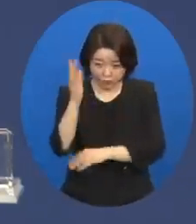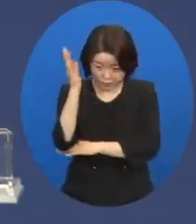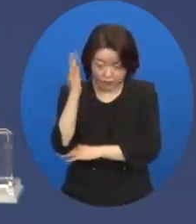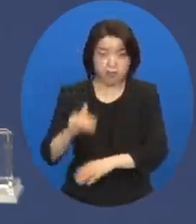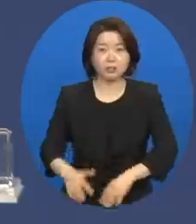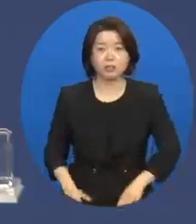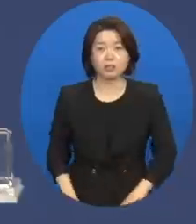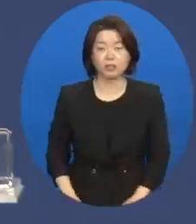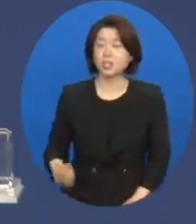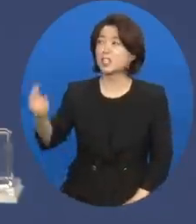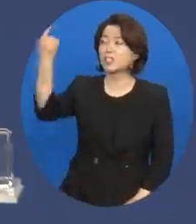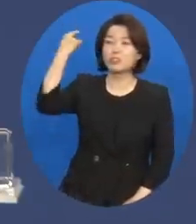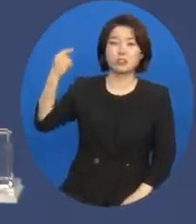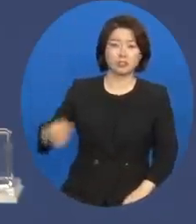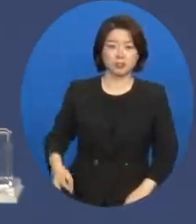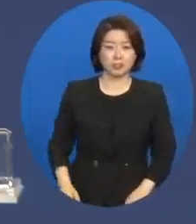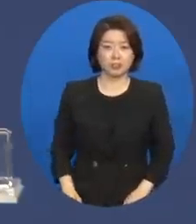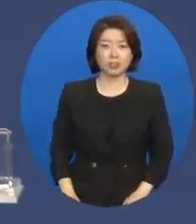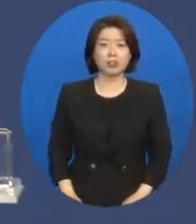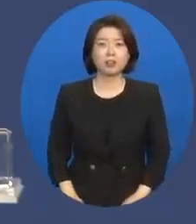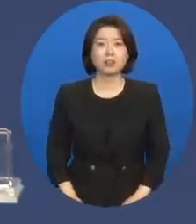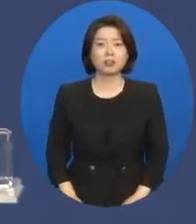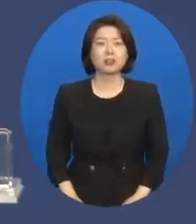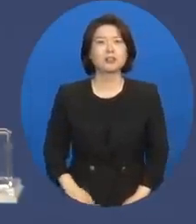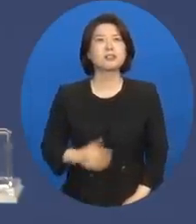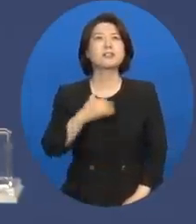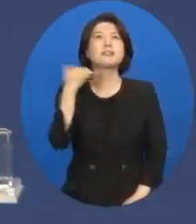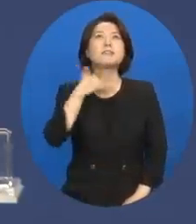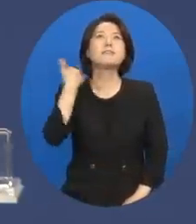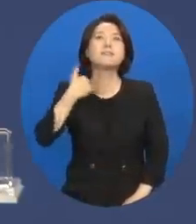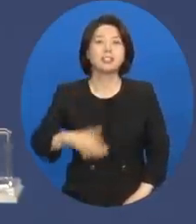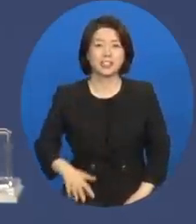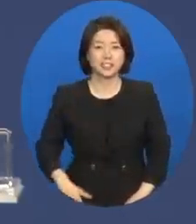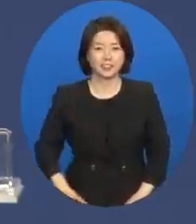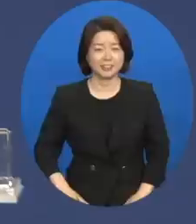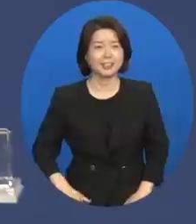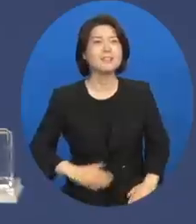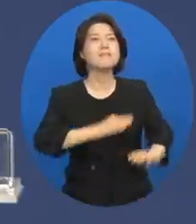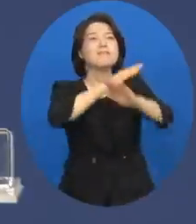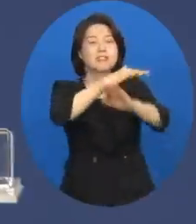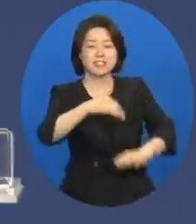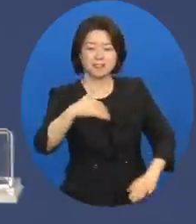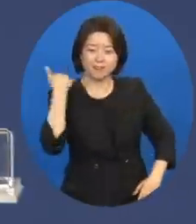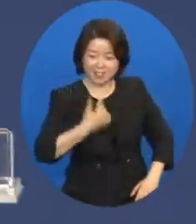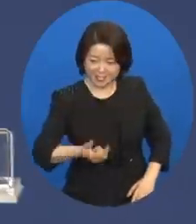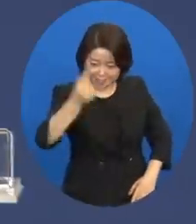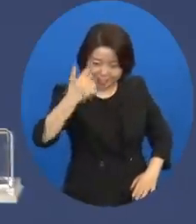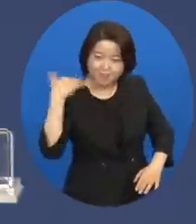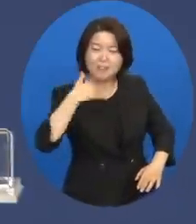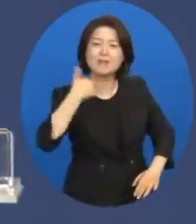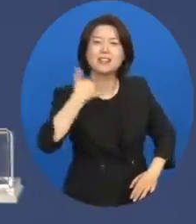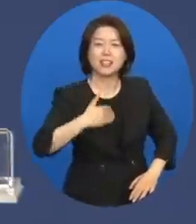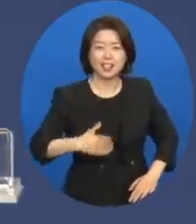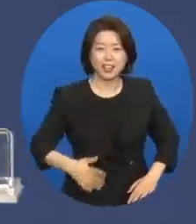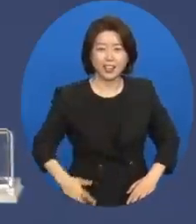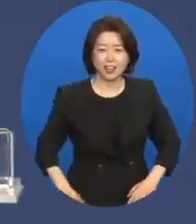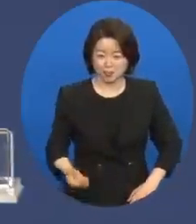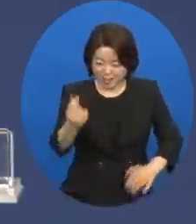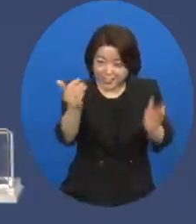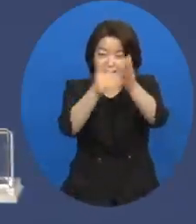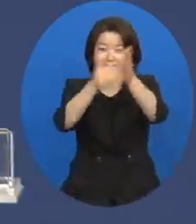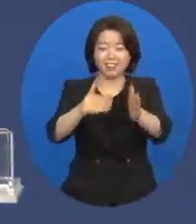그냥 뒤에서 누가 목을 치는 흉내를 내면서 빨리 끝내라 이거야 빨리